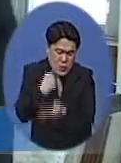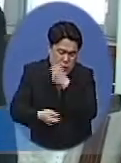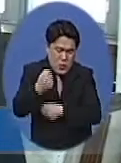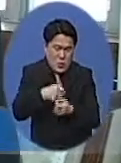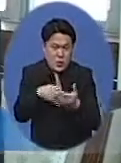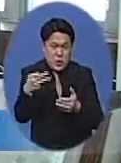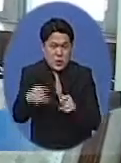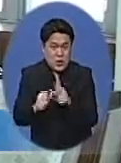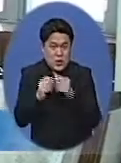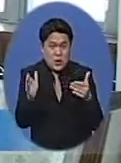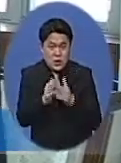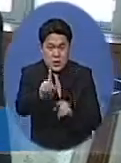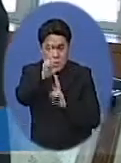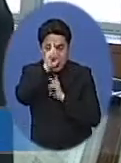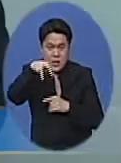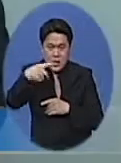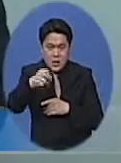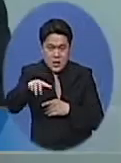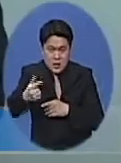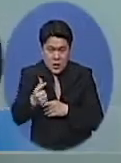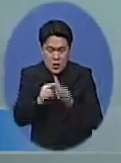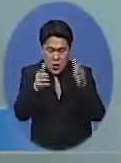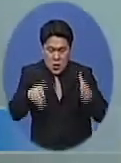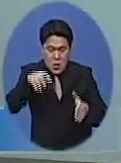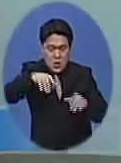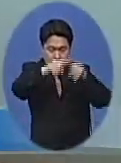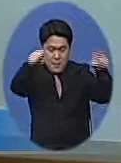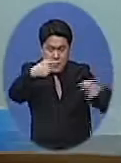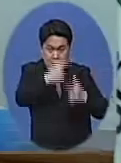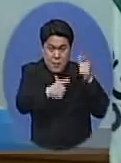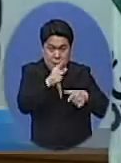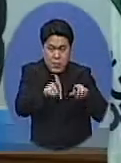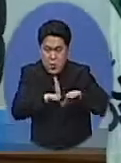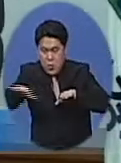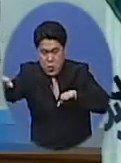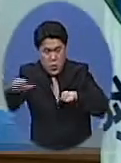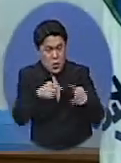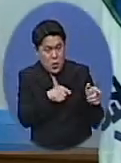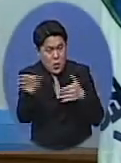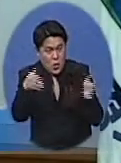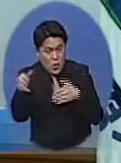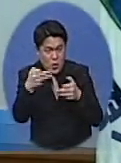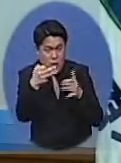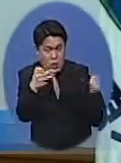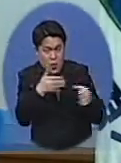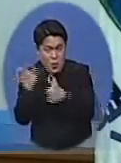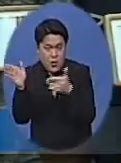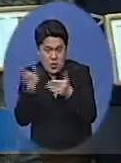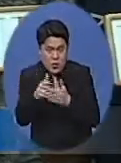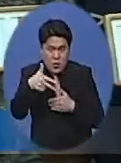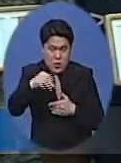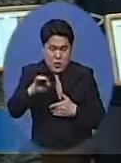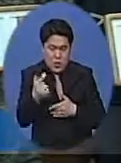13명의 주민을 구조한 이승선 씨와 옥상에 있는 판자를 이용해 옆 건물로 13명을 대피시킨 진옥진 소방사